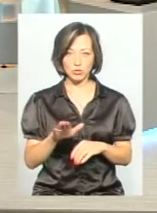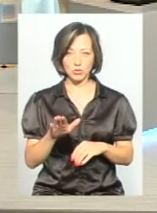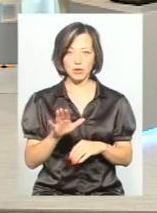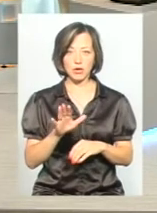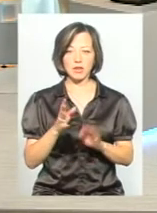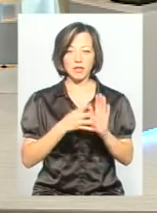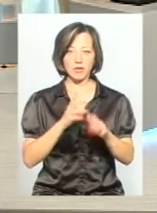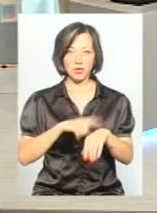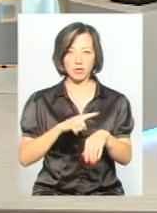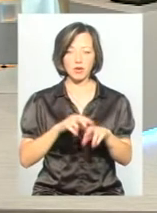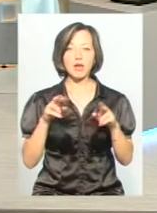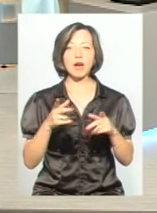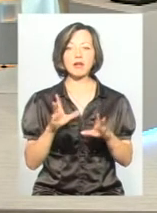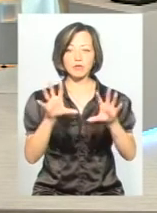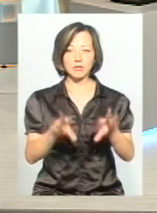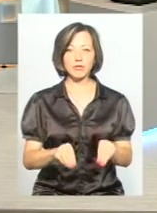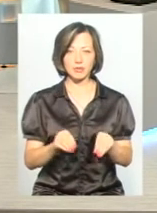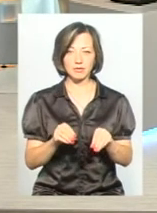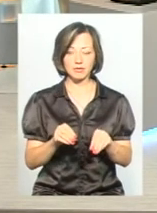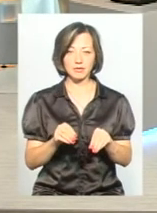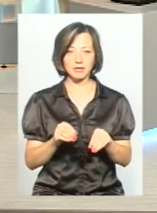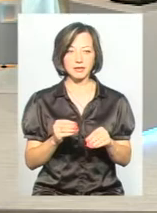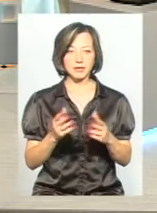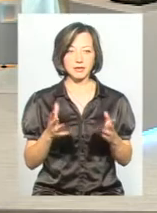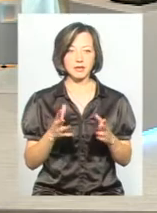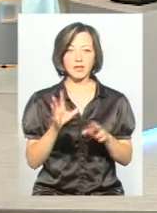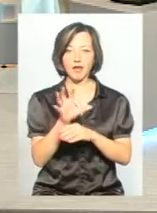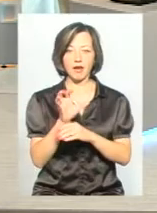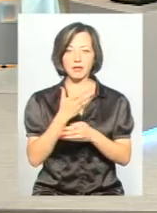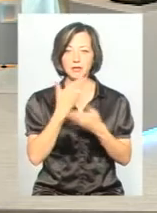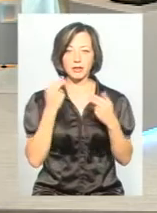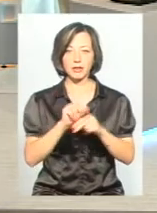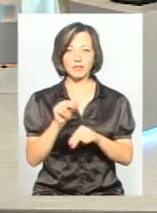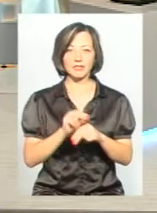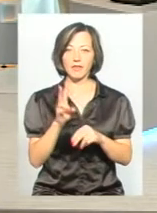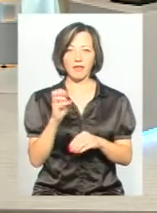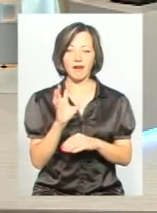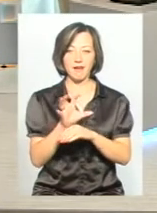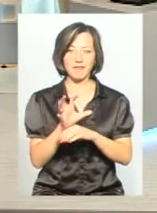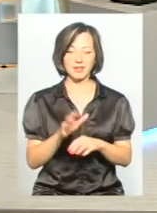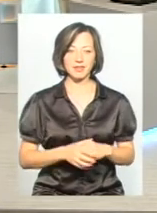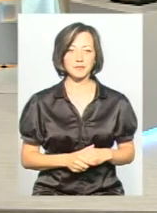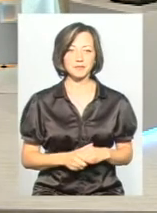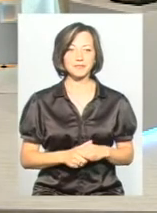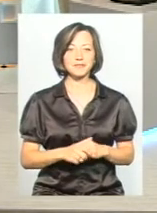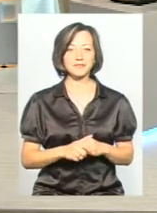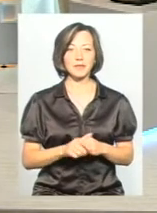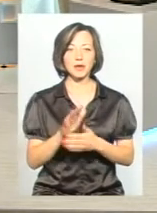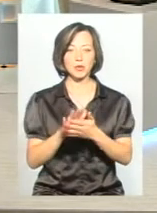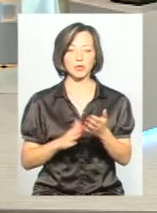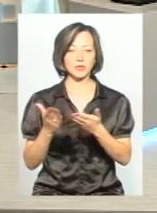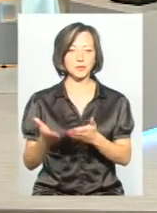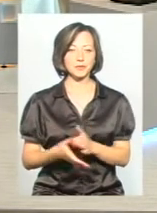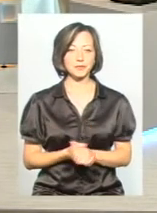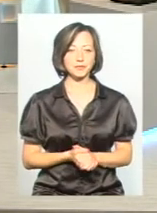Вони після 9 години, як ви їх вгамовуєте? Чи буває таке, що гавкають? Вони не гавкають. Я їх навчив не гавкати. Все, дякую. Прошу продовжуйте, пане